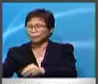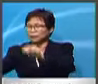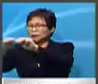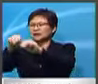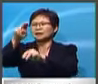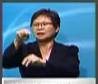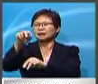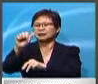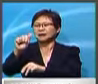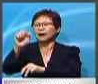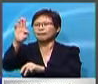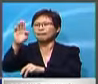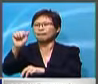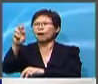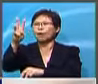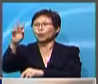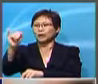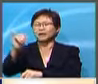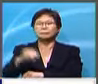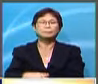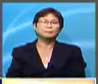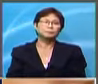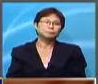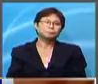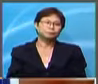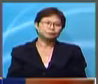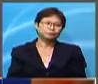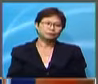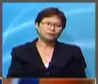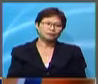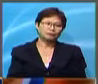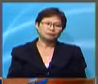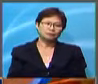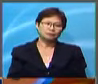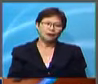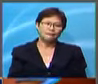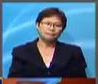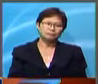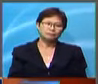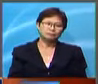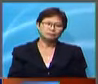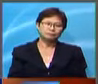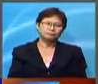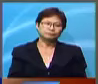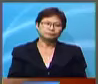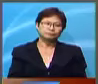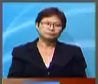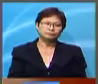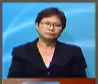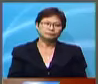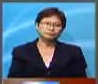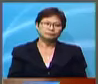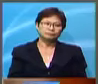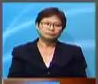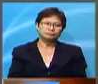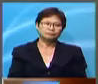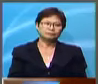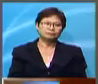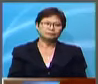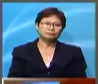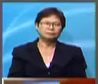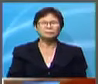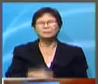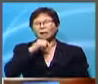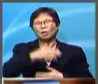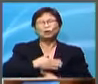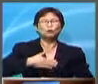kemungkinan jarak tu akan menjadi satu apa tu bukan lagi dapat dapat dapat apa enjoy 1000